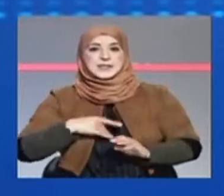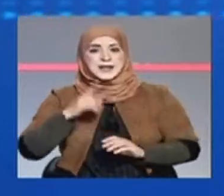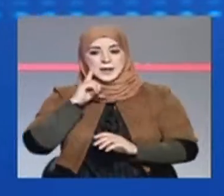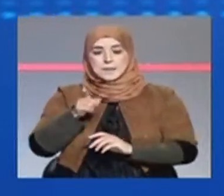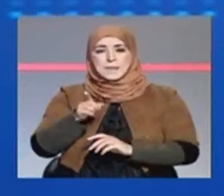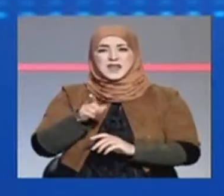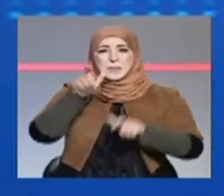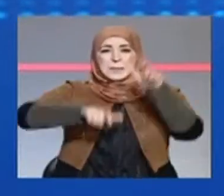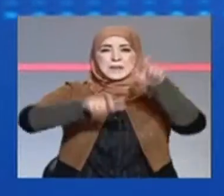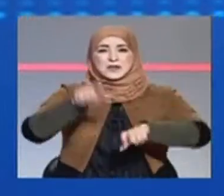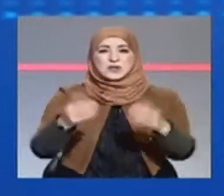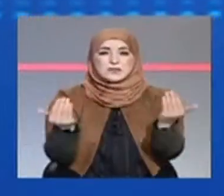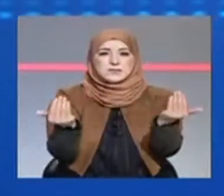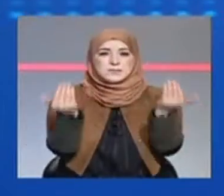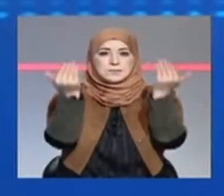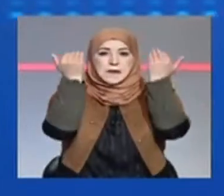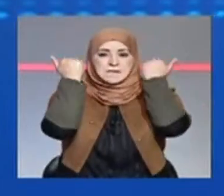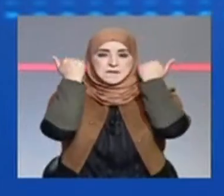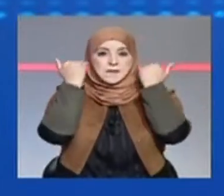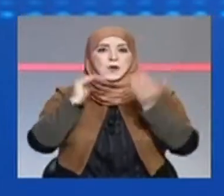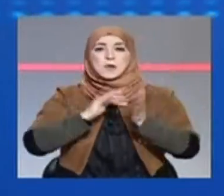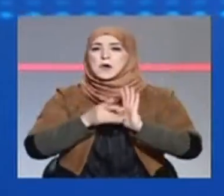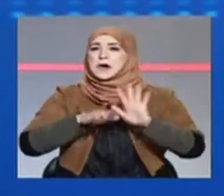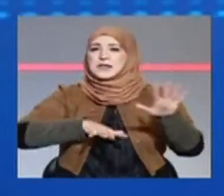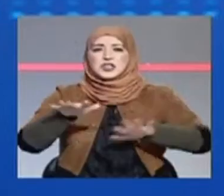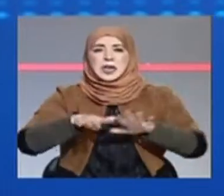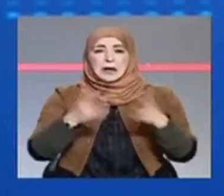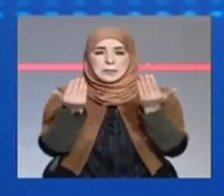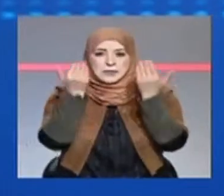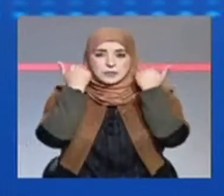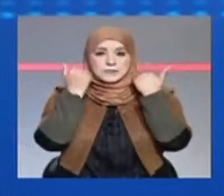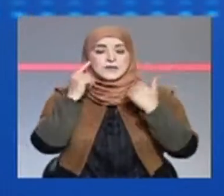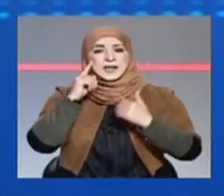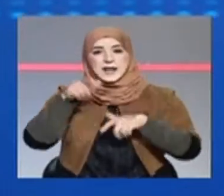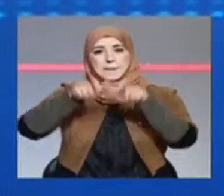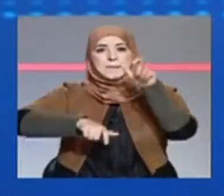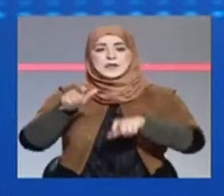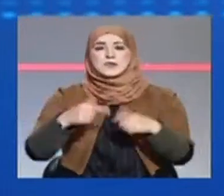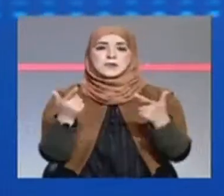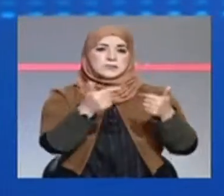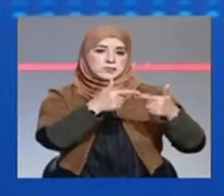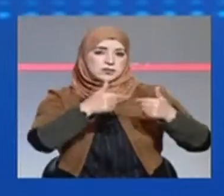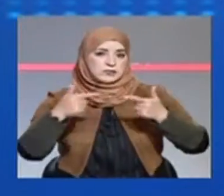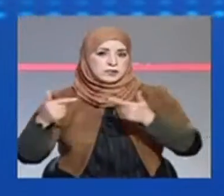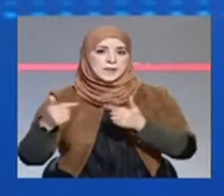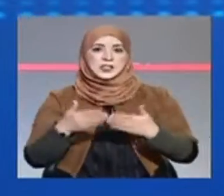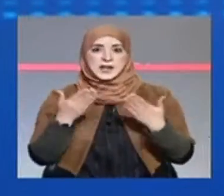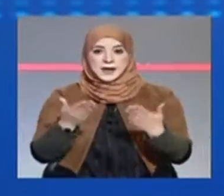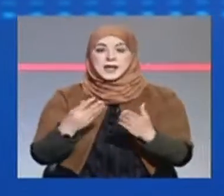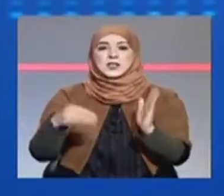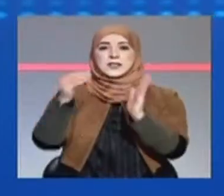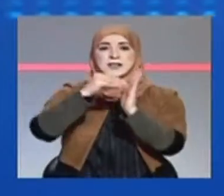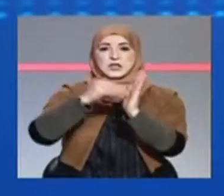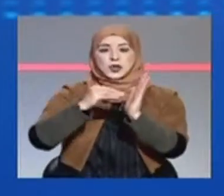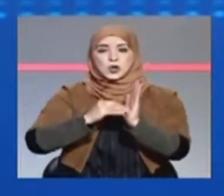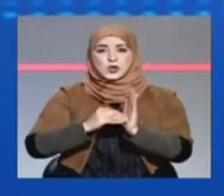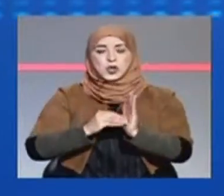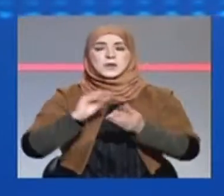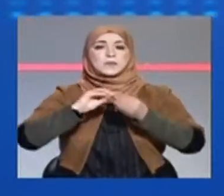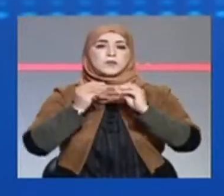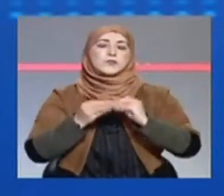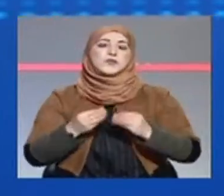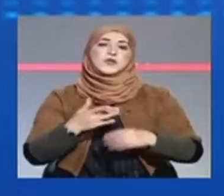اللامسؤوله ويزداد الاواعي بخطوره المرحله الاداء عدد كبير من التونسيين ما يزيد تعميق الازمه الصحيه